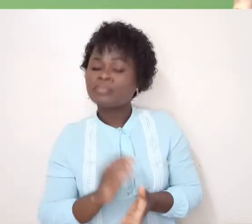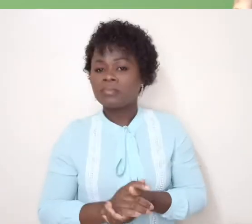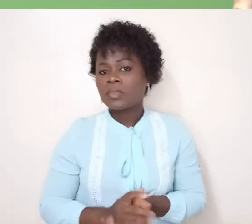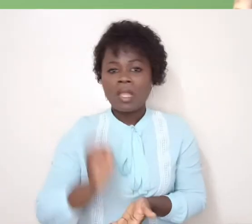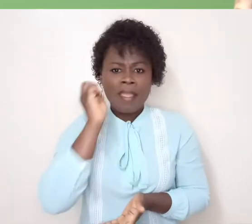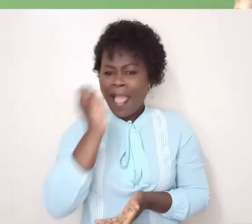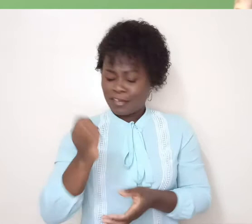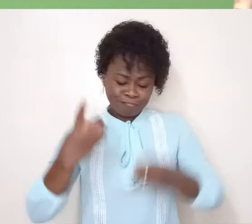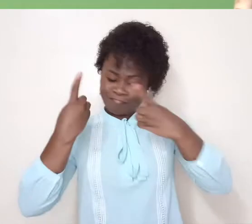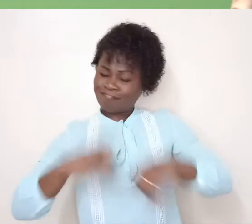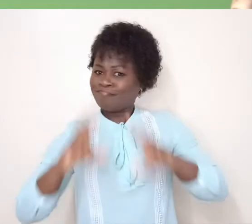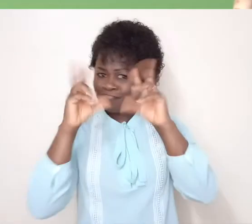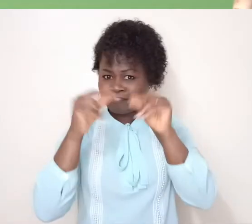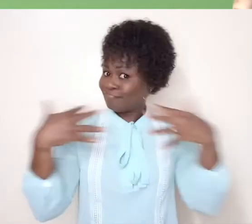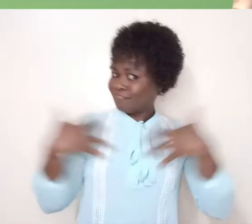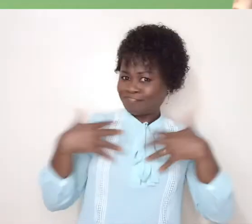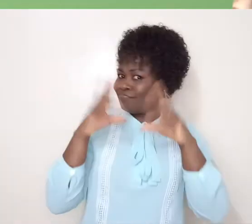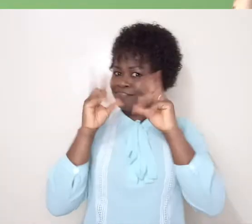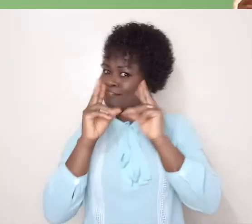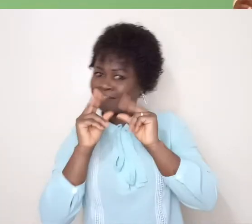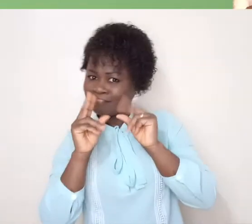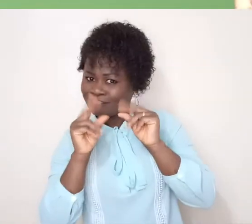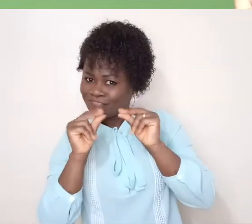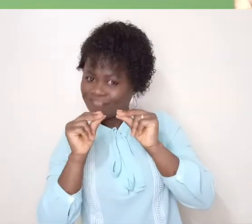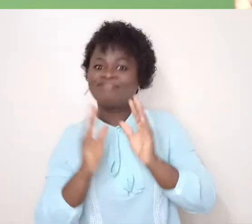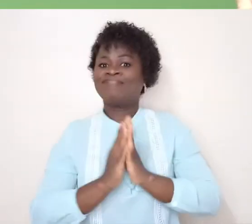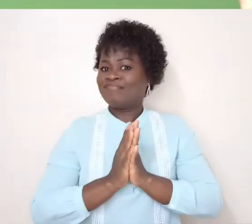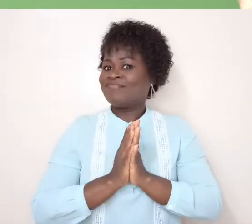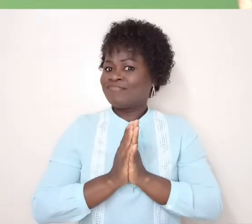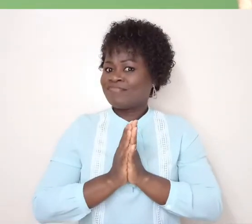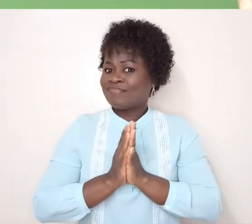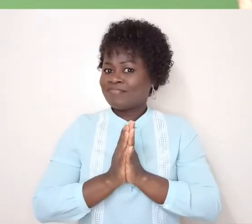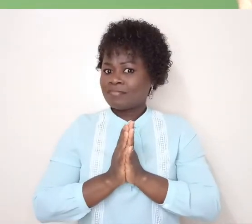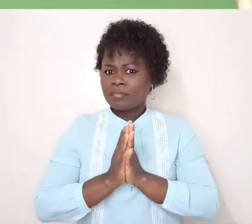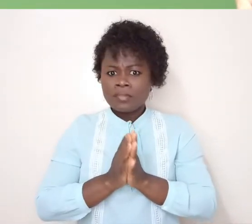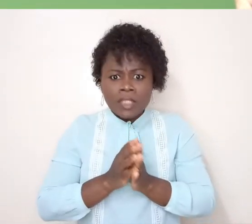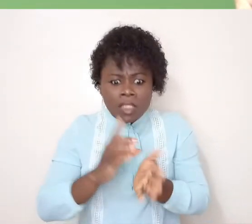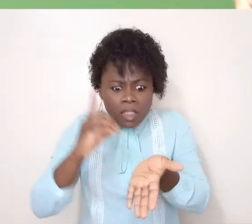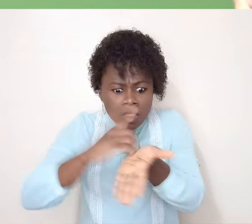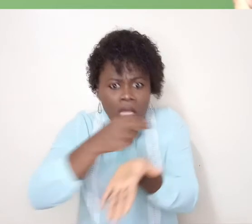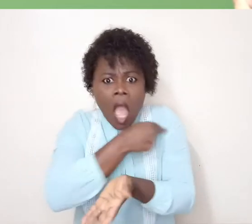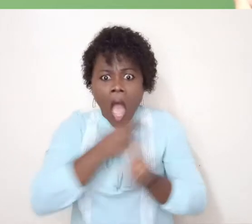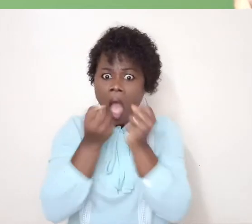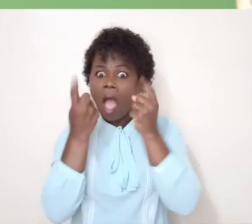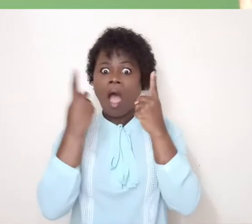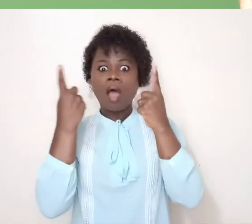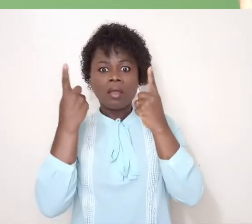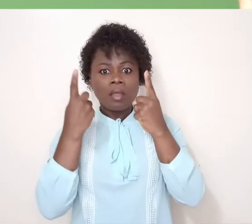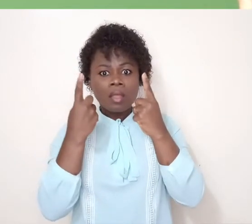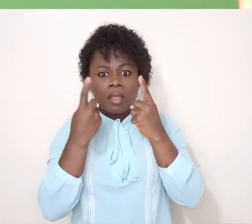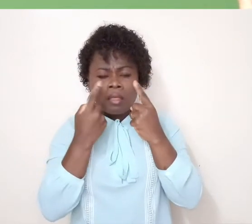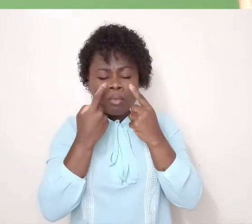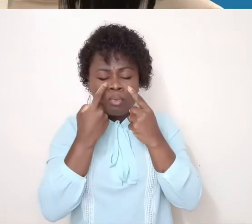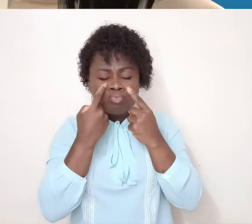elle refuse de laisser la peur prendre le dessus sur sa foi. Stupéfait sans voix, des larmes inondent